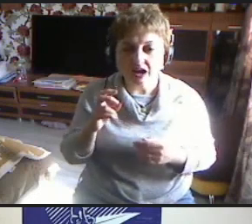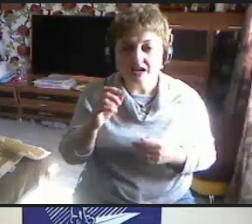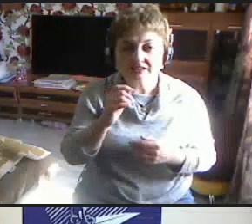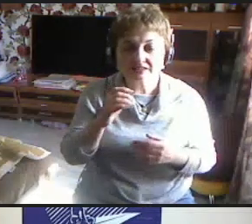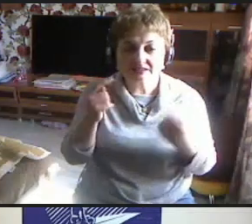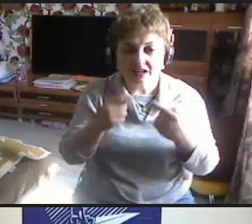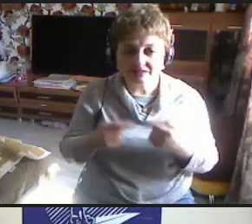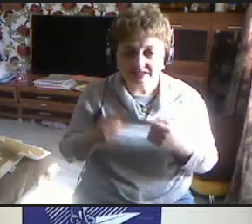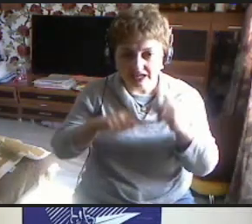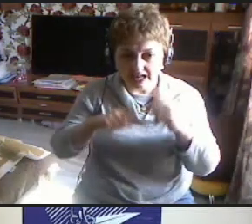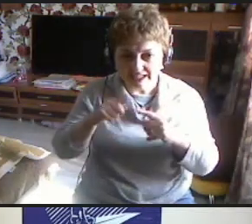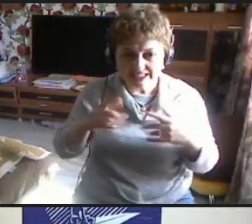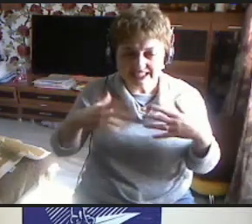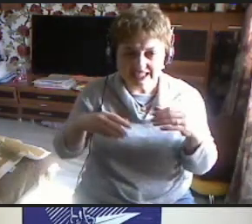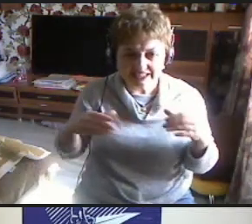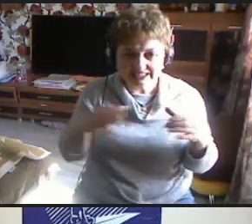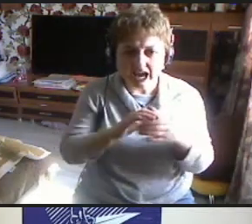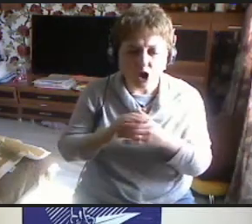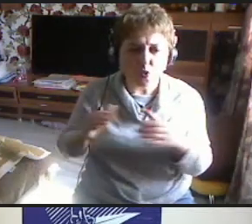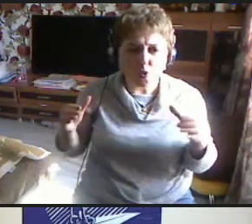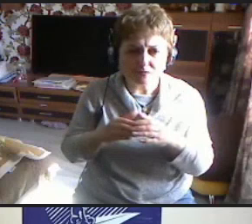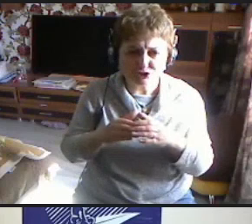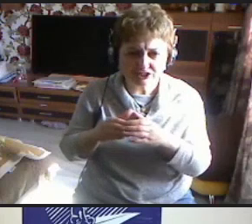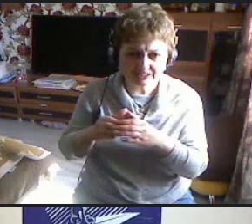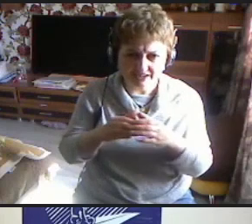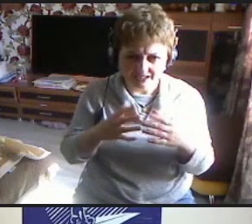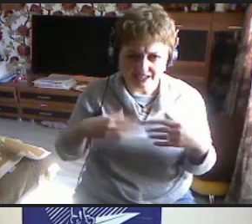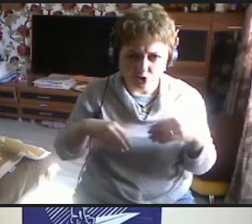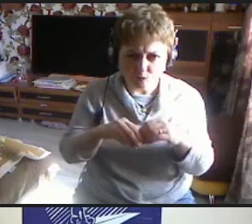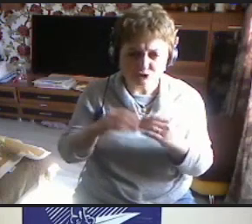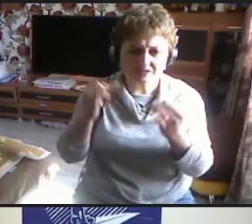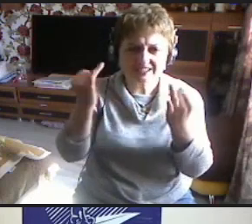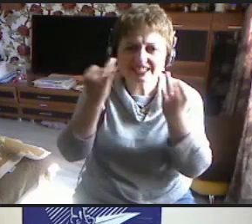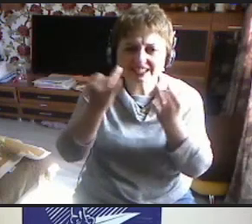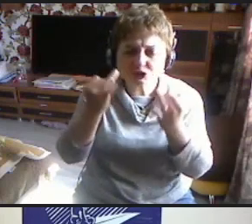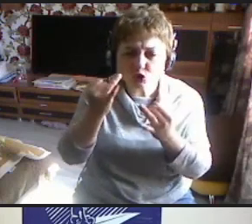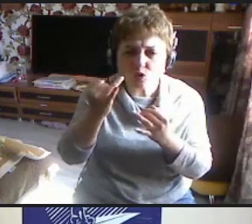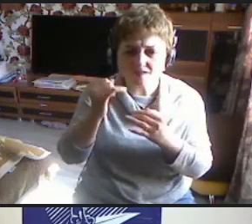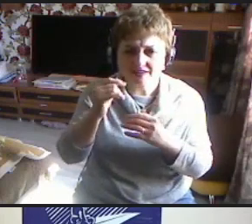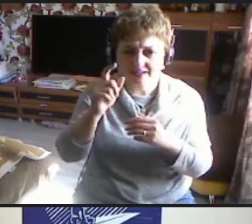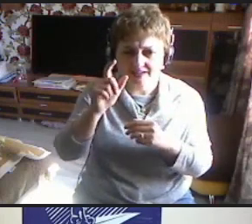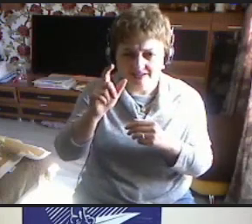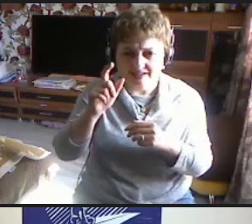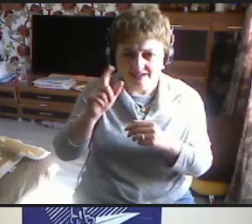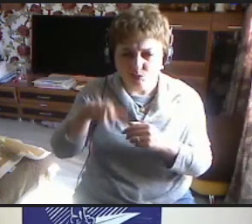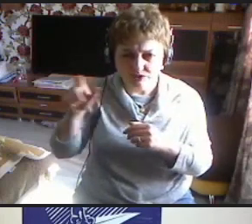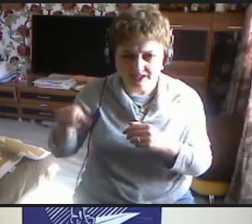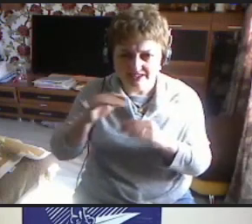как сообщество заинтересованных людей, да, дети, которых учатся в этой школе, имеют больше